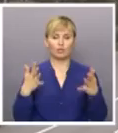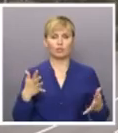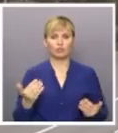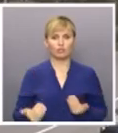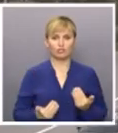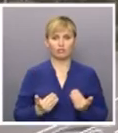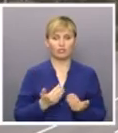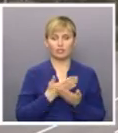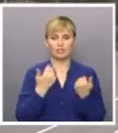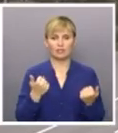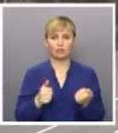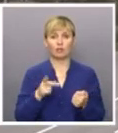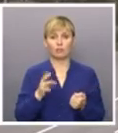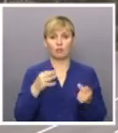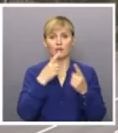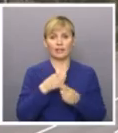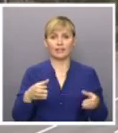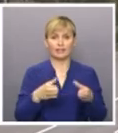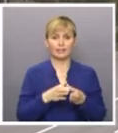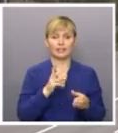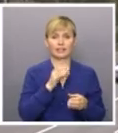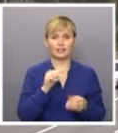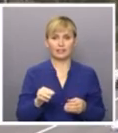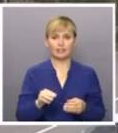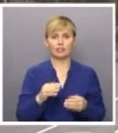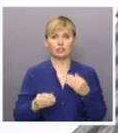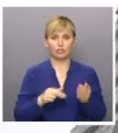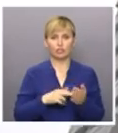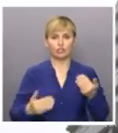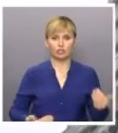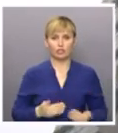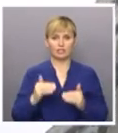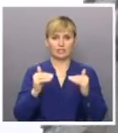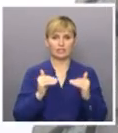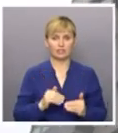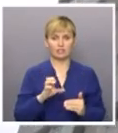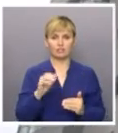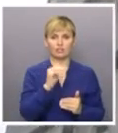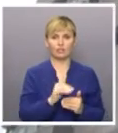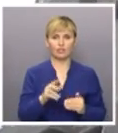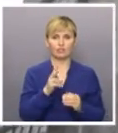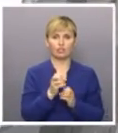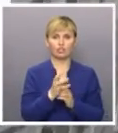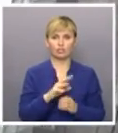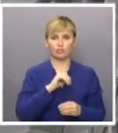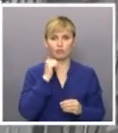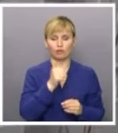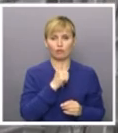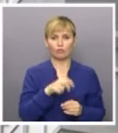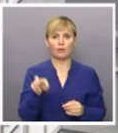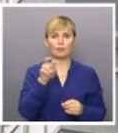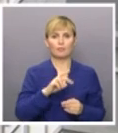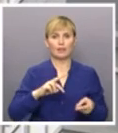не спровоцировал. По данным портала kn.kz, цены на жилье имеют тенденцию снижения еще с февраля 2014 года. В